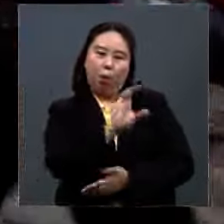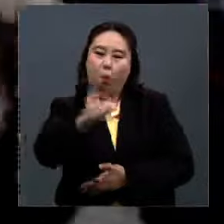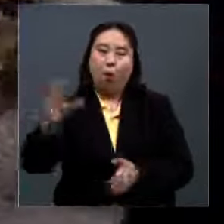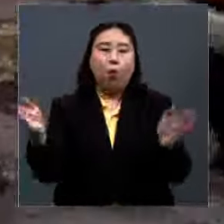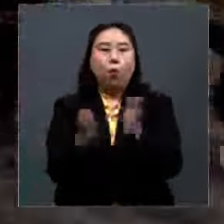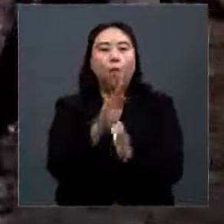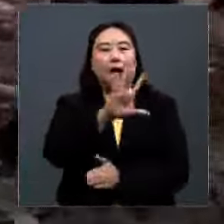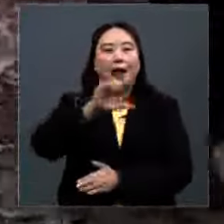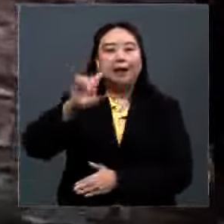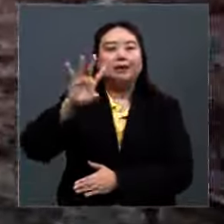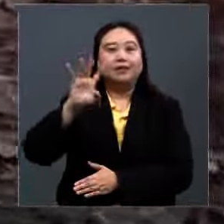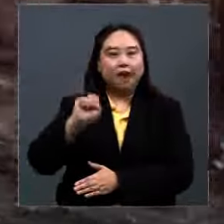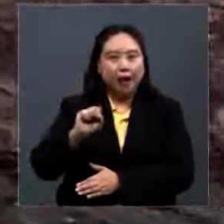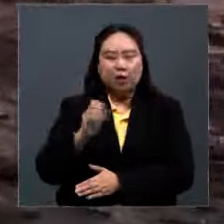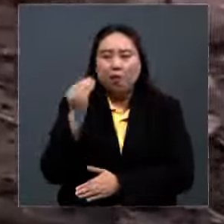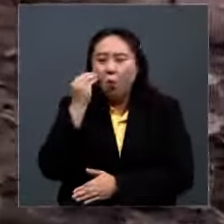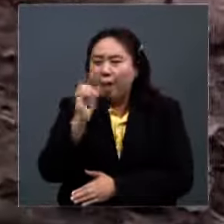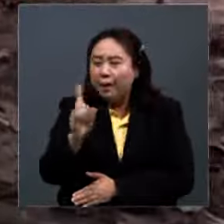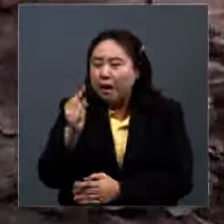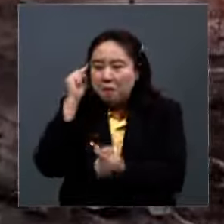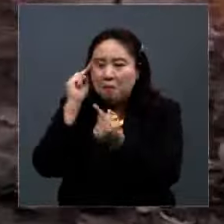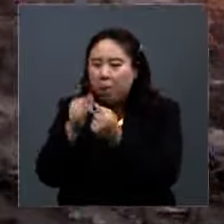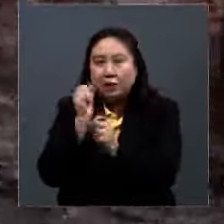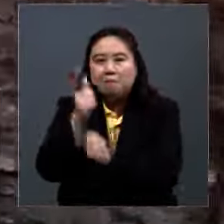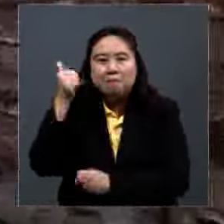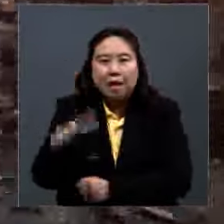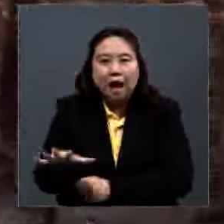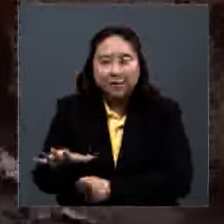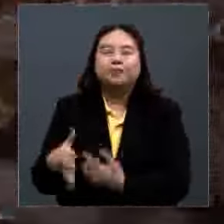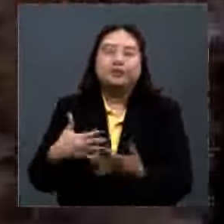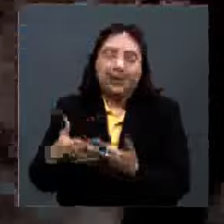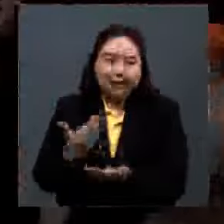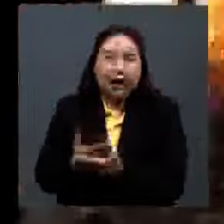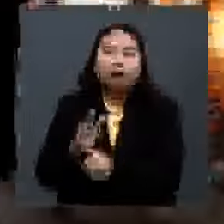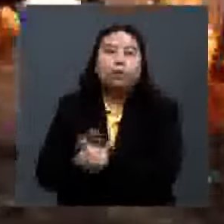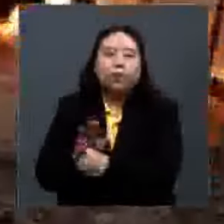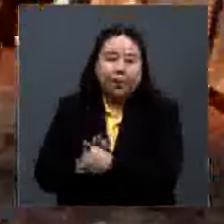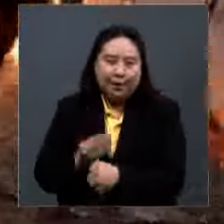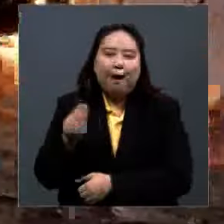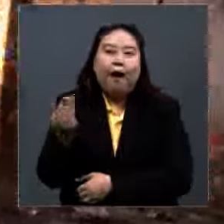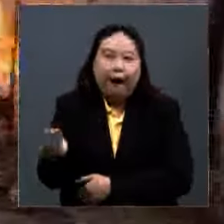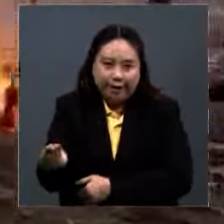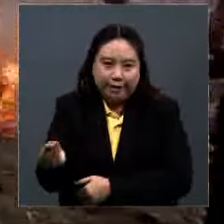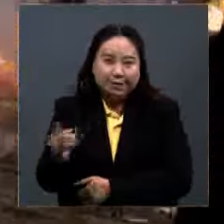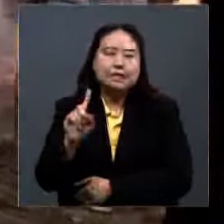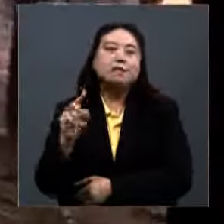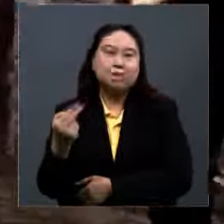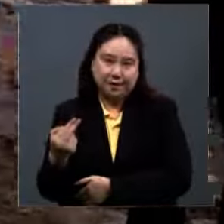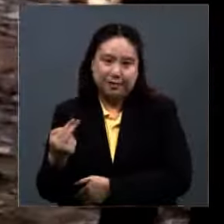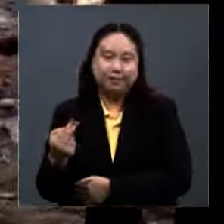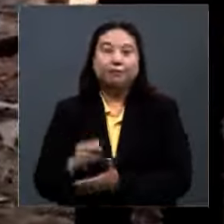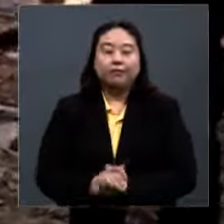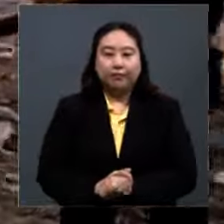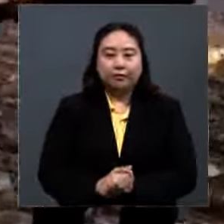ค่ะส่วนหมู่บ้านที่ไม่สามารถทำได้ตามเป้าอีก15หมู่บ้านได้เงินรางวัลปลอบใจนะหมู่บ้านละ 10,000 บาท